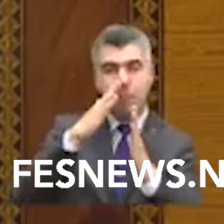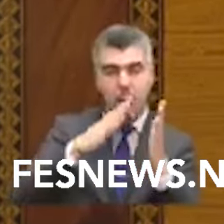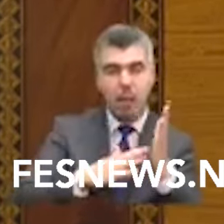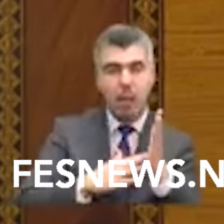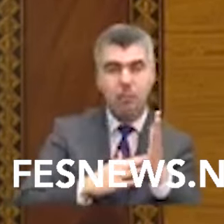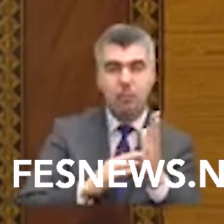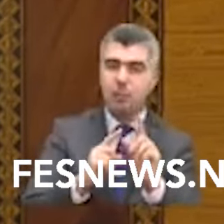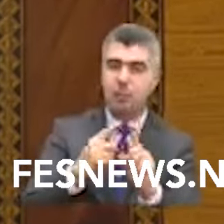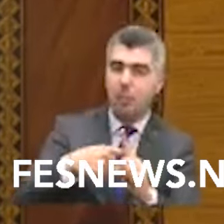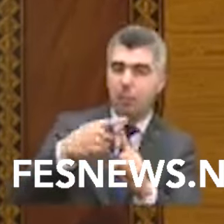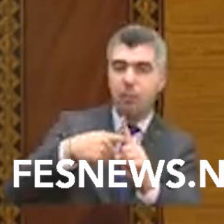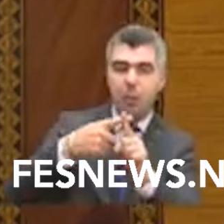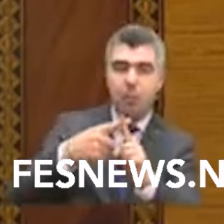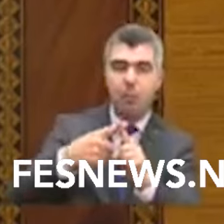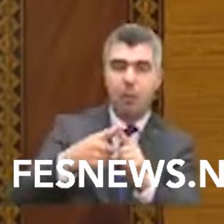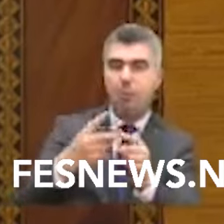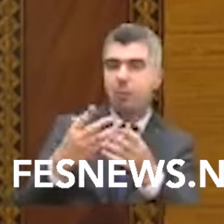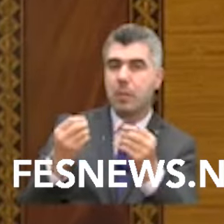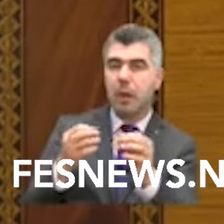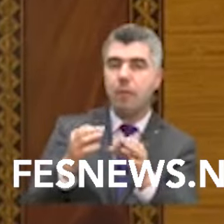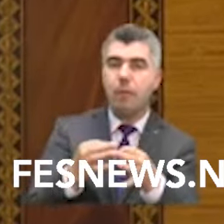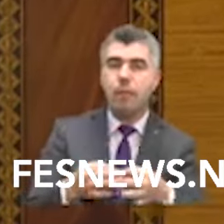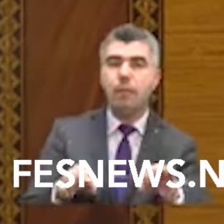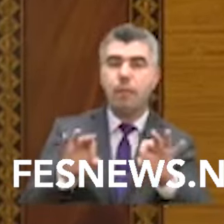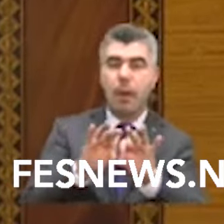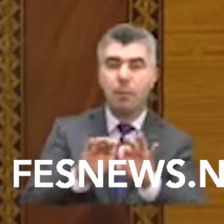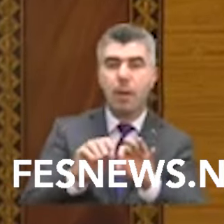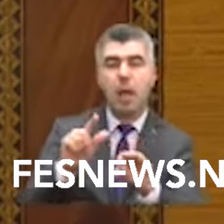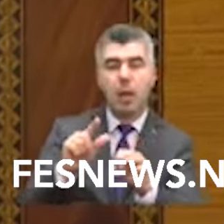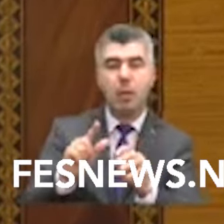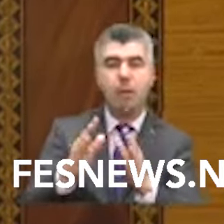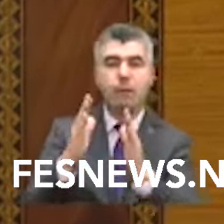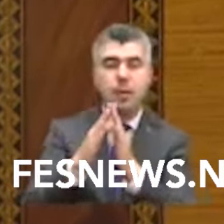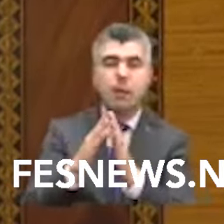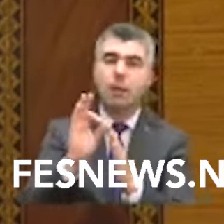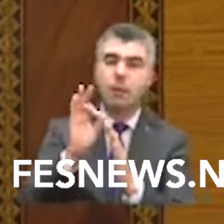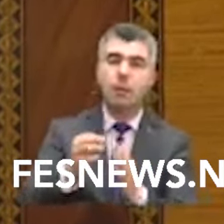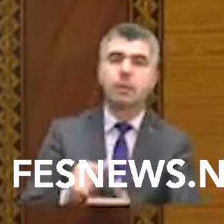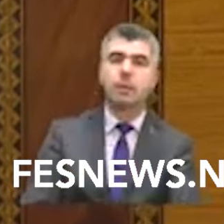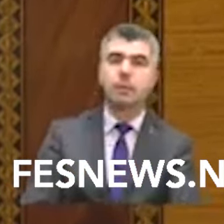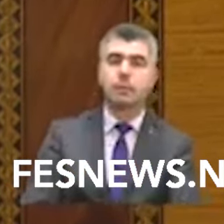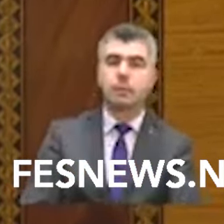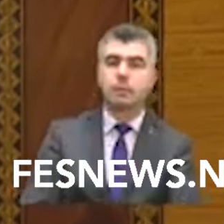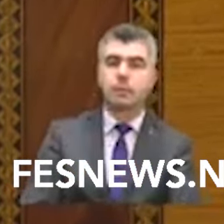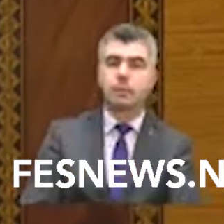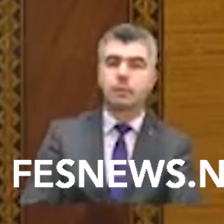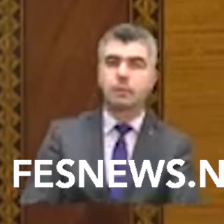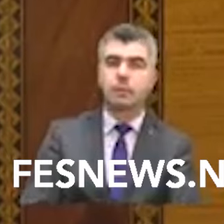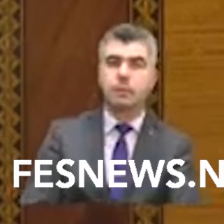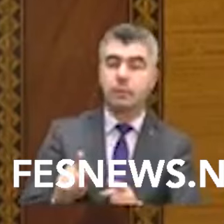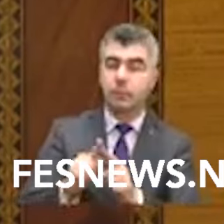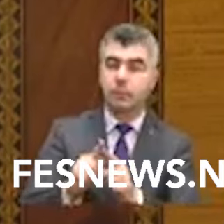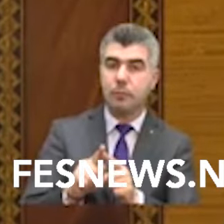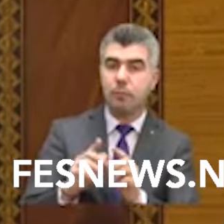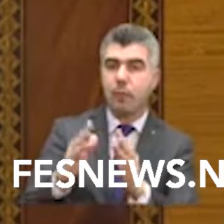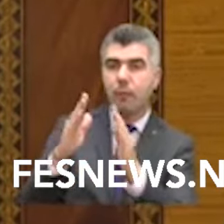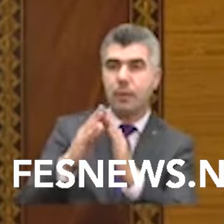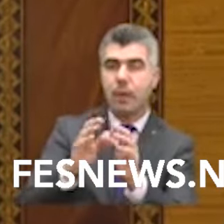تطور، وسمحت لمئات الآلاف من الأسر يكون عنده سكن لائق. في إطار محاربة السكن